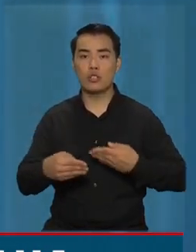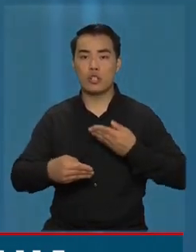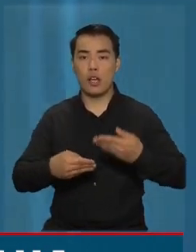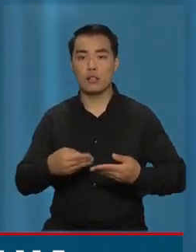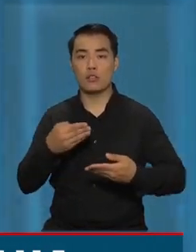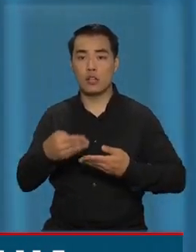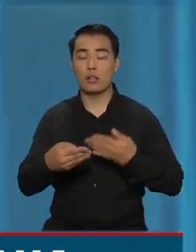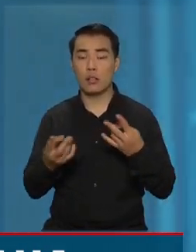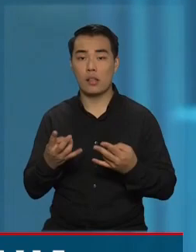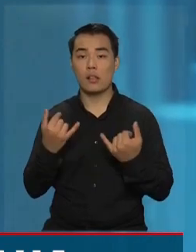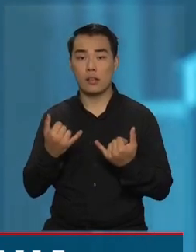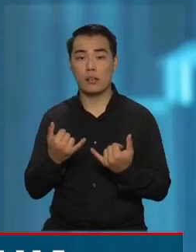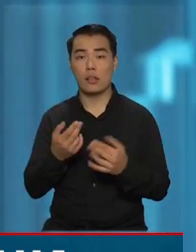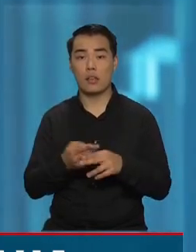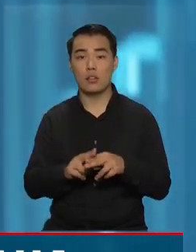окружении